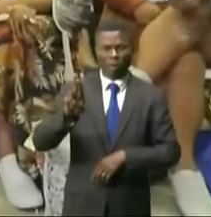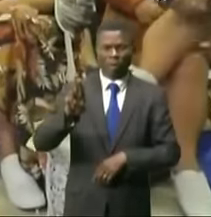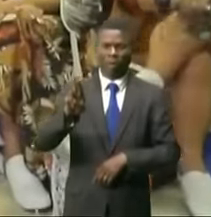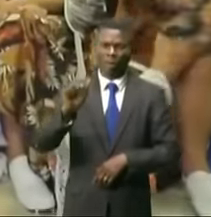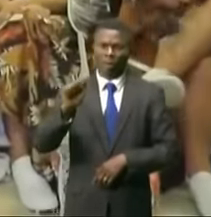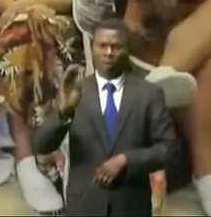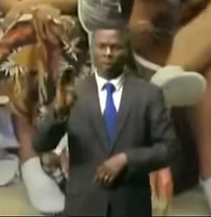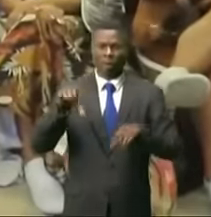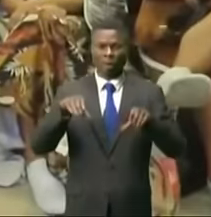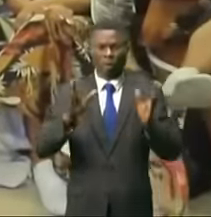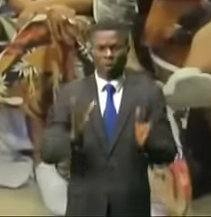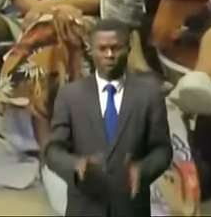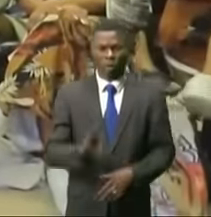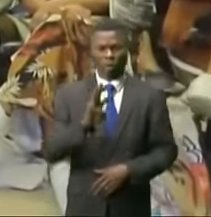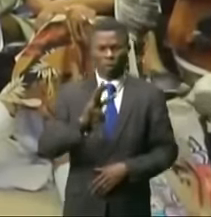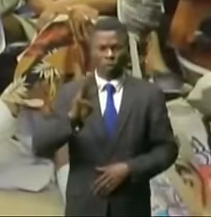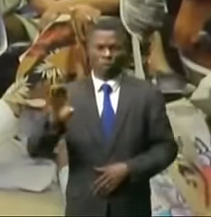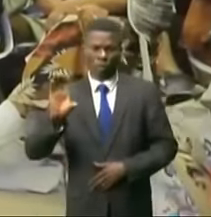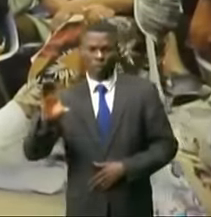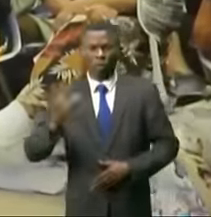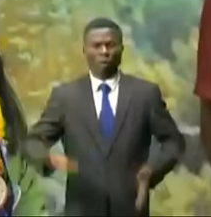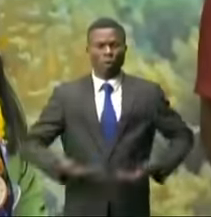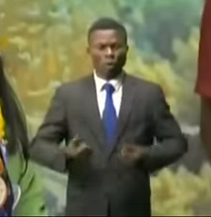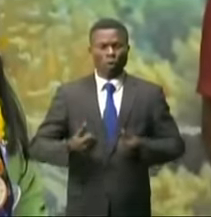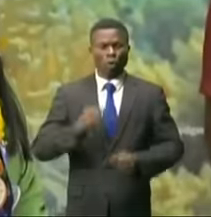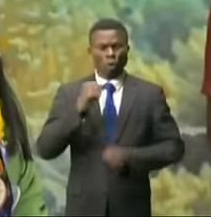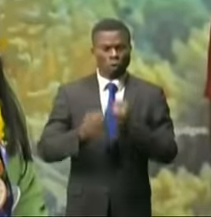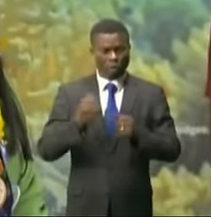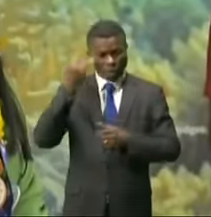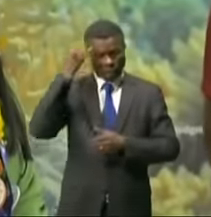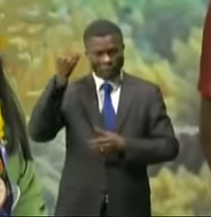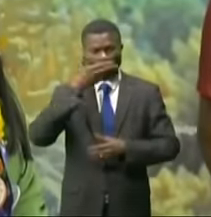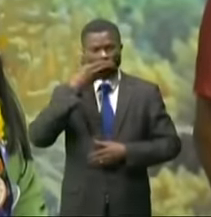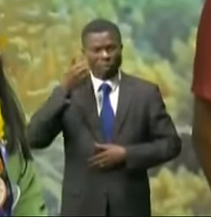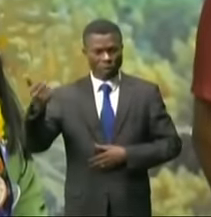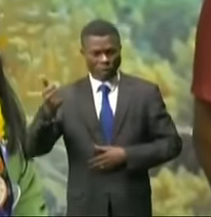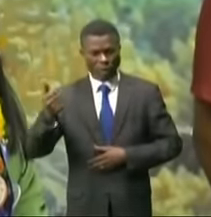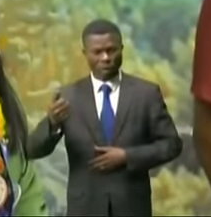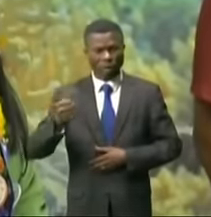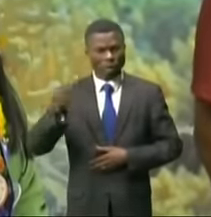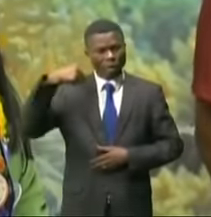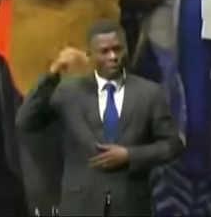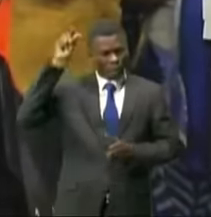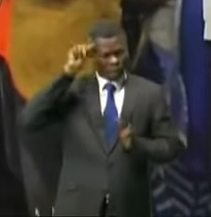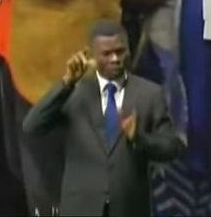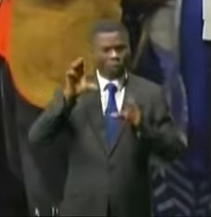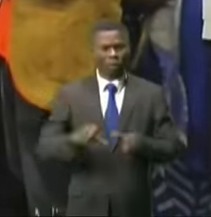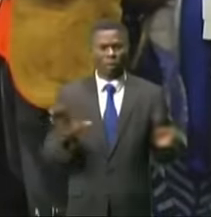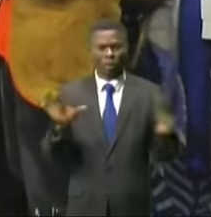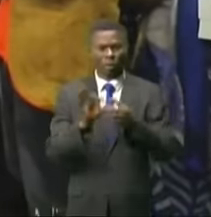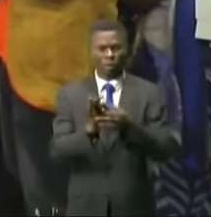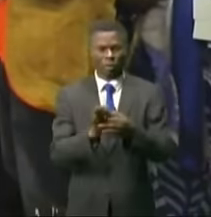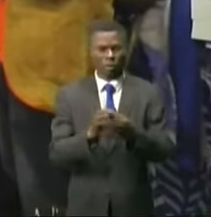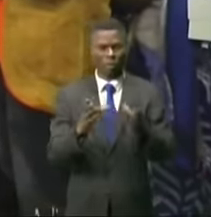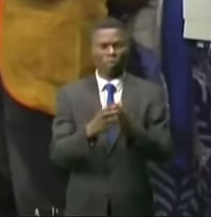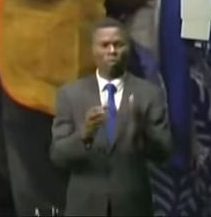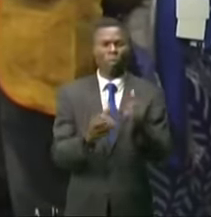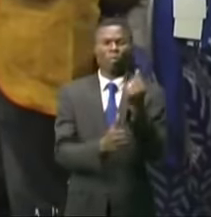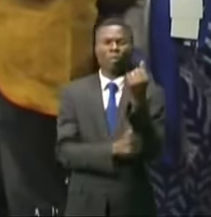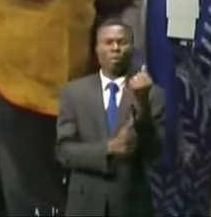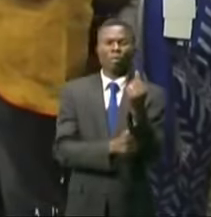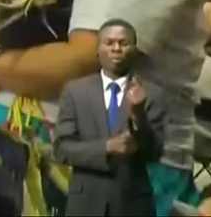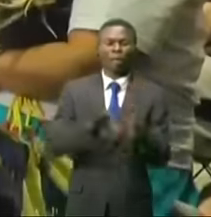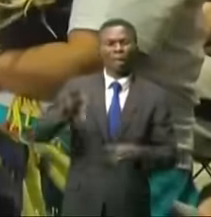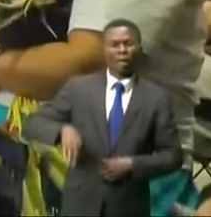WWC a pour sa part salué le dynamisme du gouvernement congolais affiché dans leur collaboration aux bénéfices réels